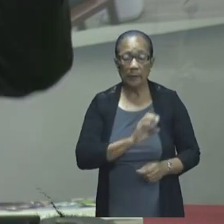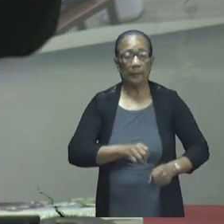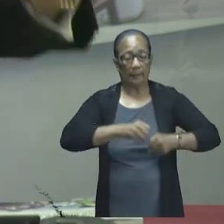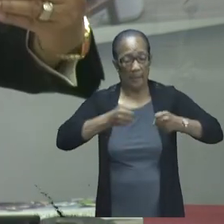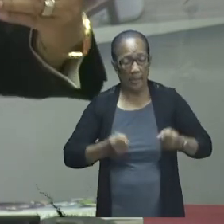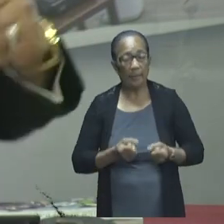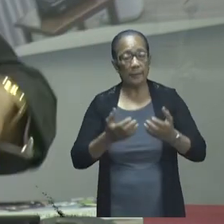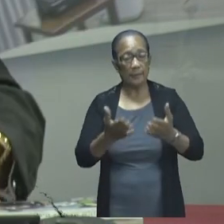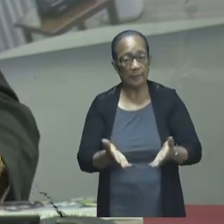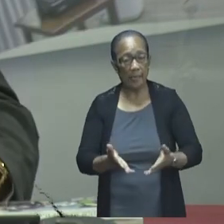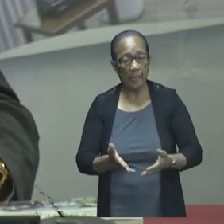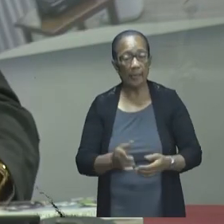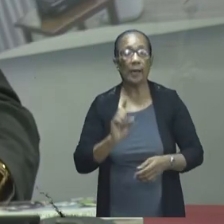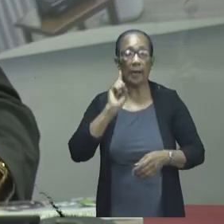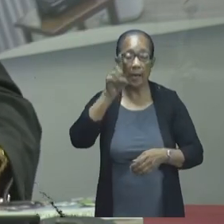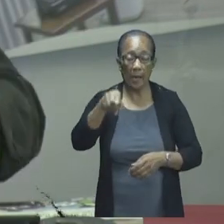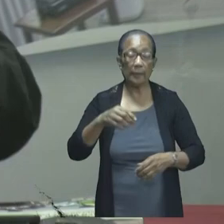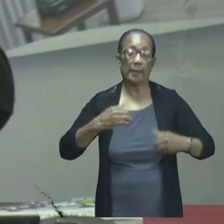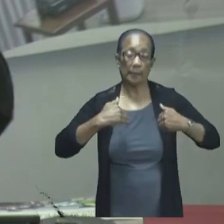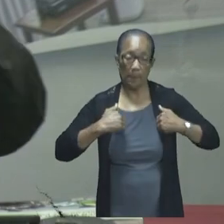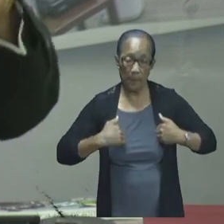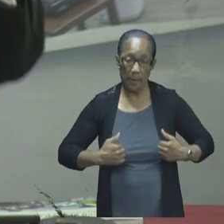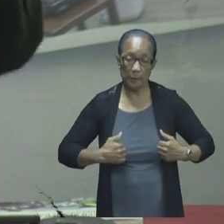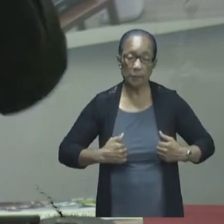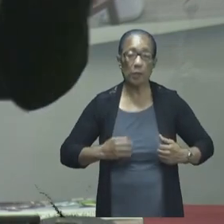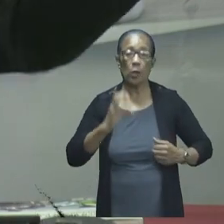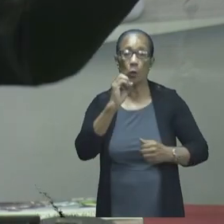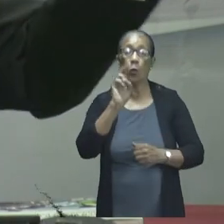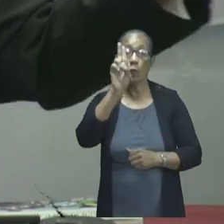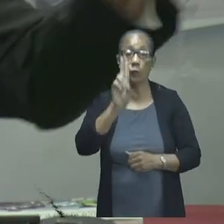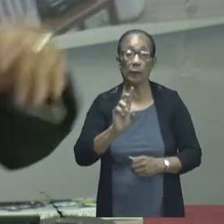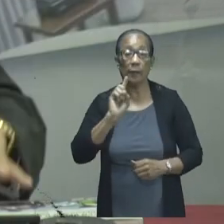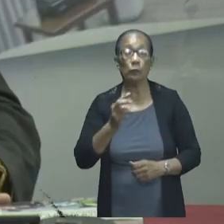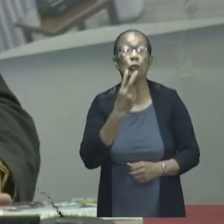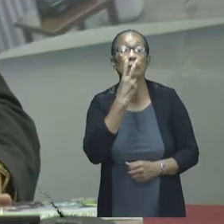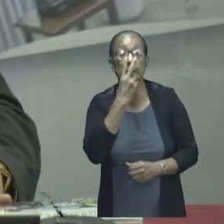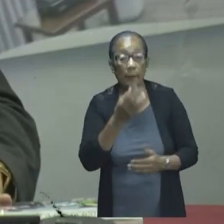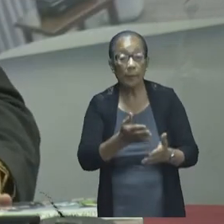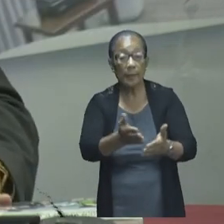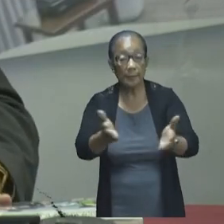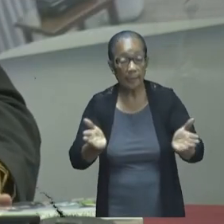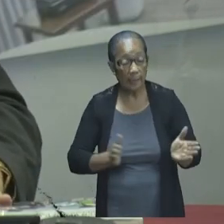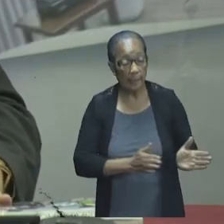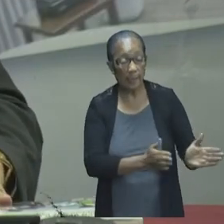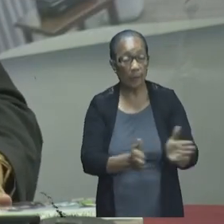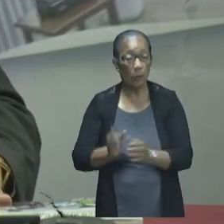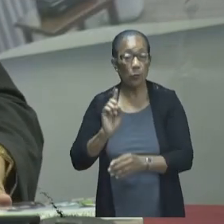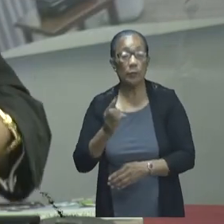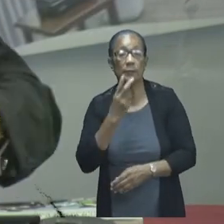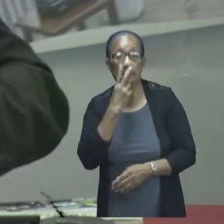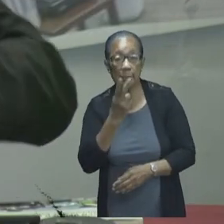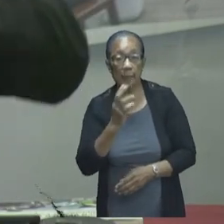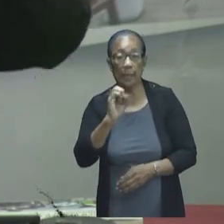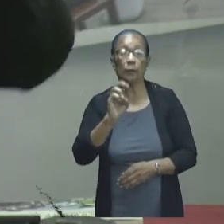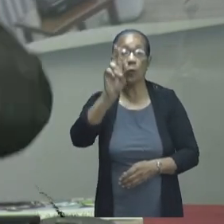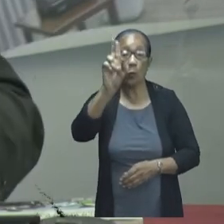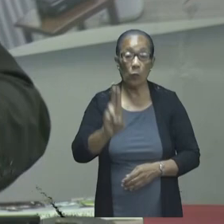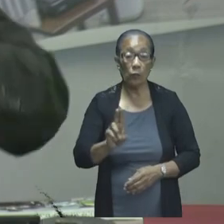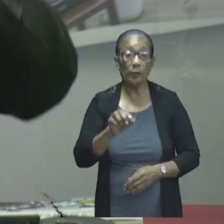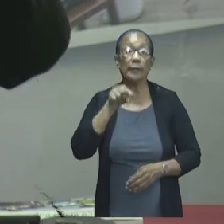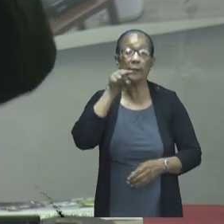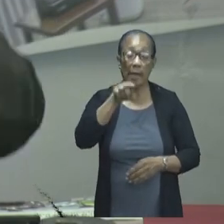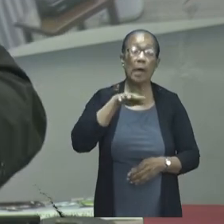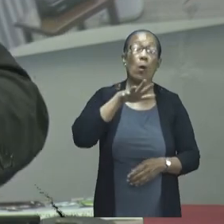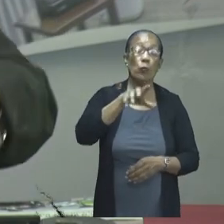naar de mensen zelf toe te gaan de overheid moest zichtbaar zijn in die rivieren met moest zien daar overheen die dat geen mens het goed